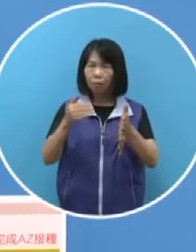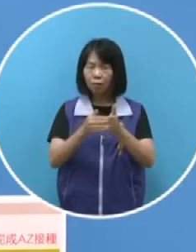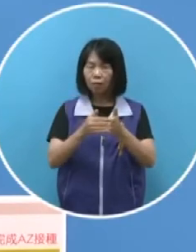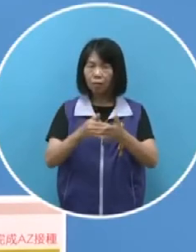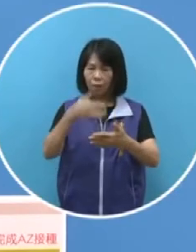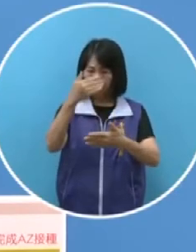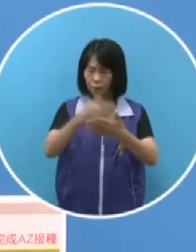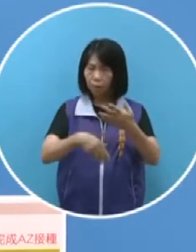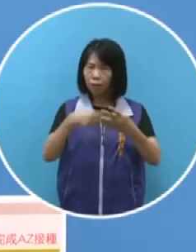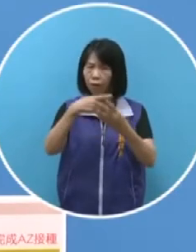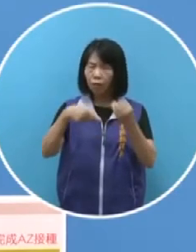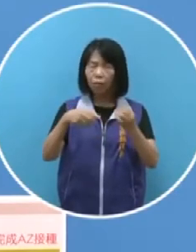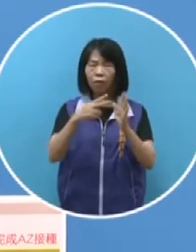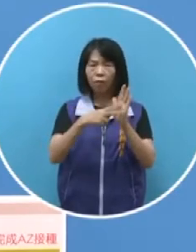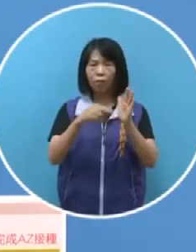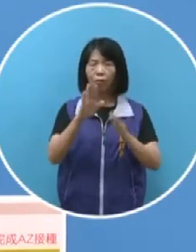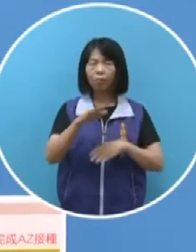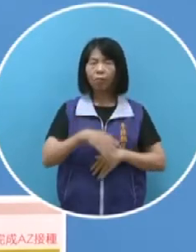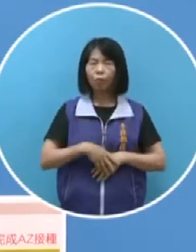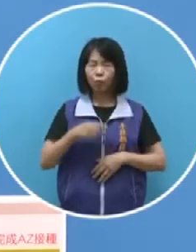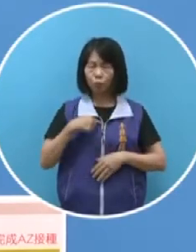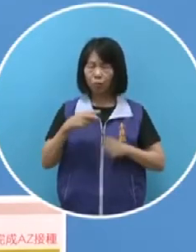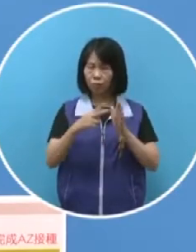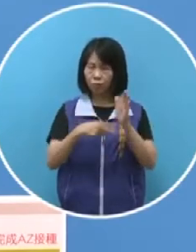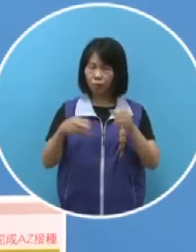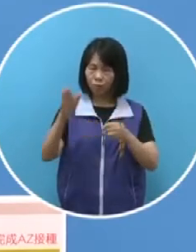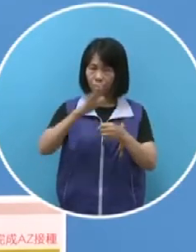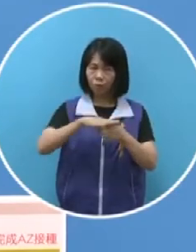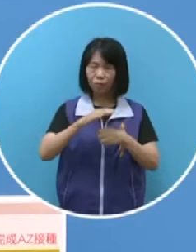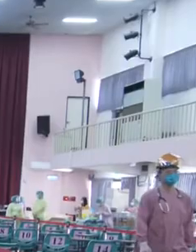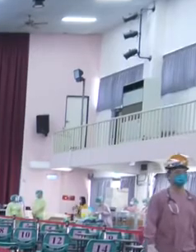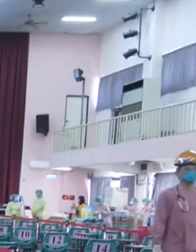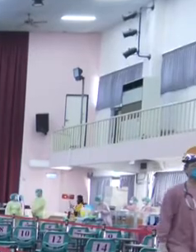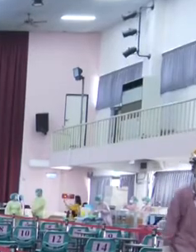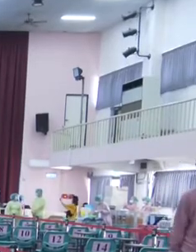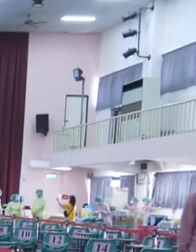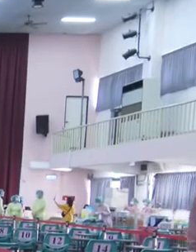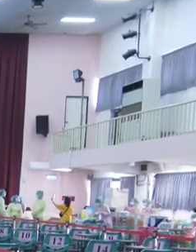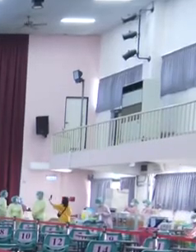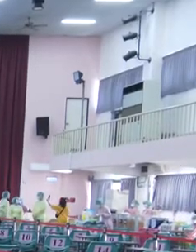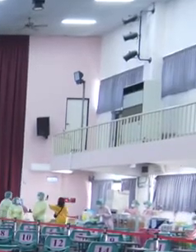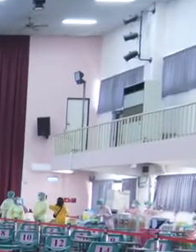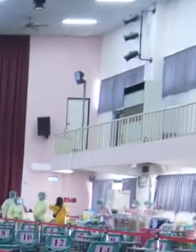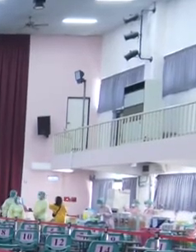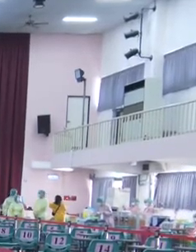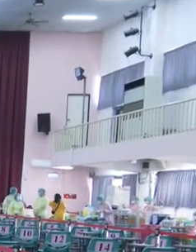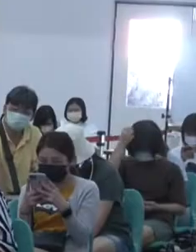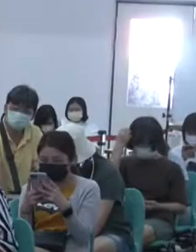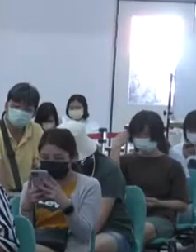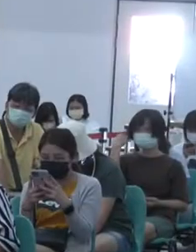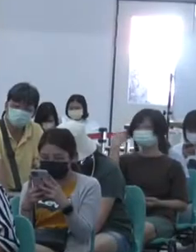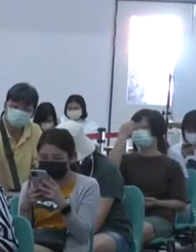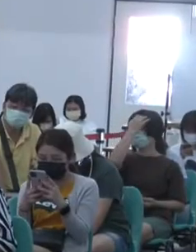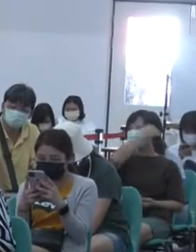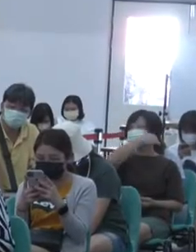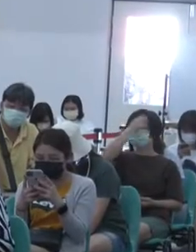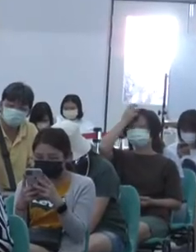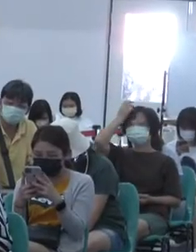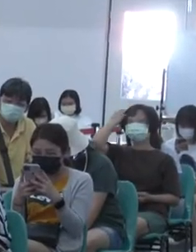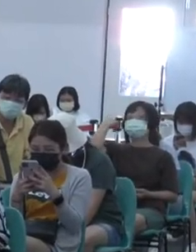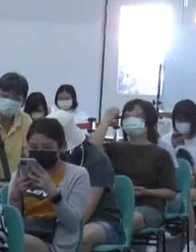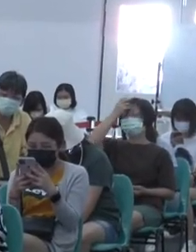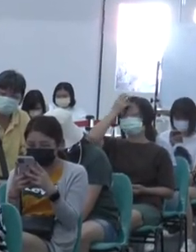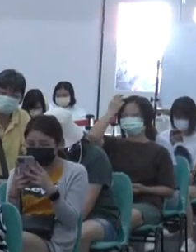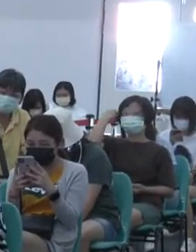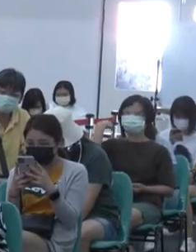第一剂疫苗的情况之下，针对第二剂施打对象为有出国以及急迫性急需前接种者，包括